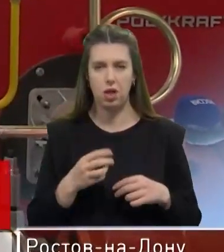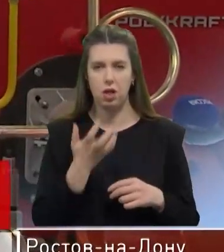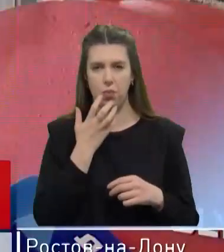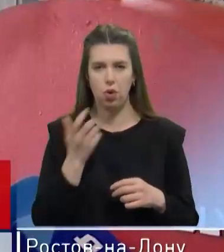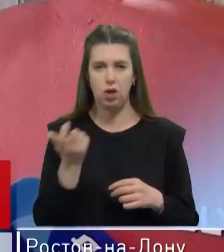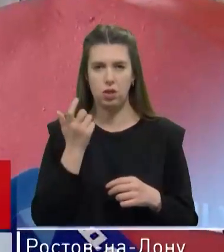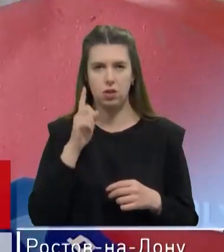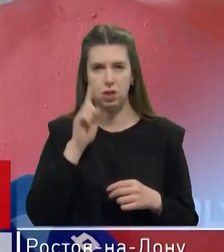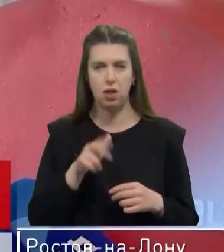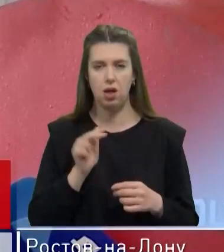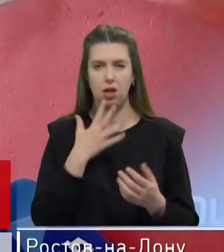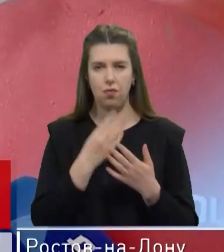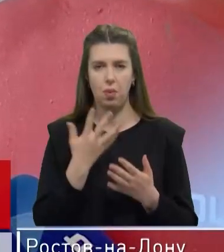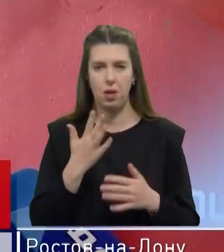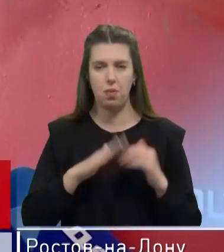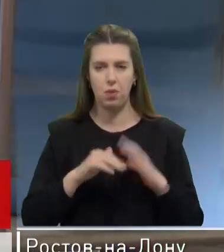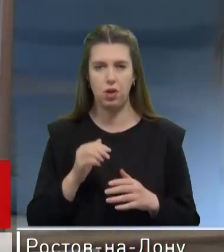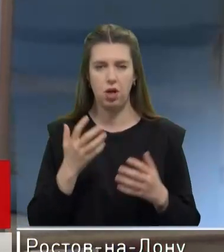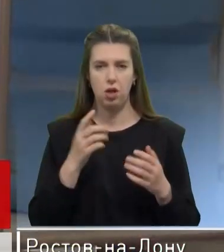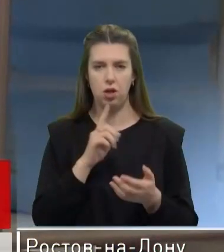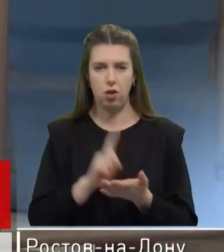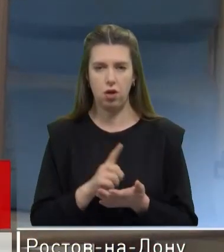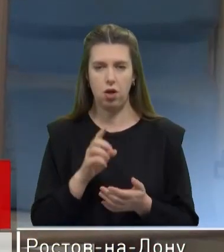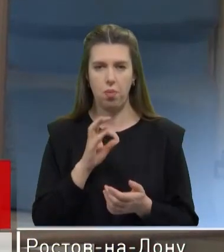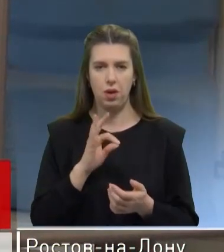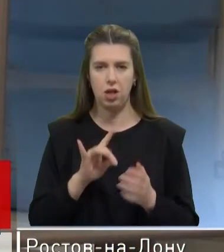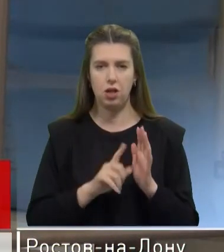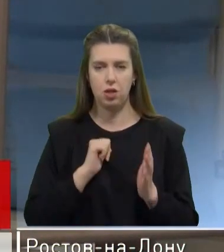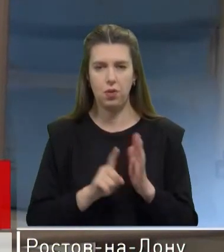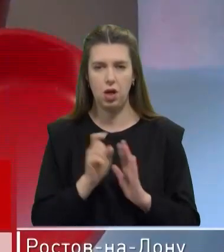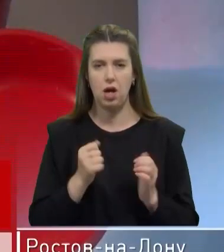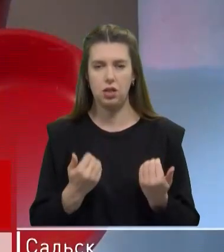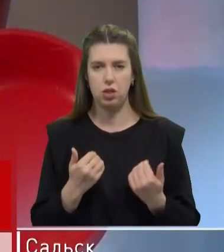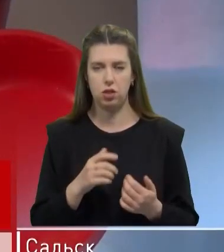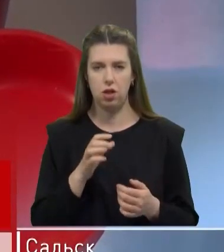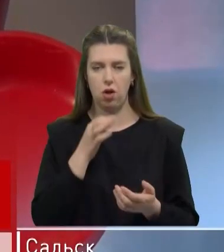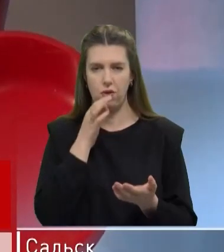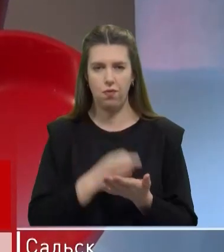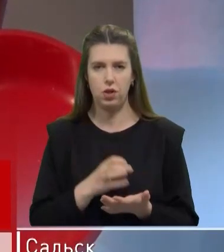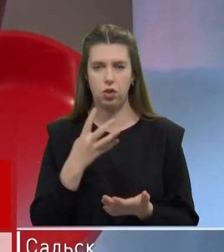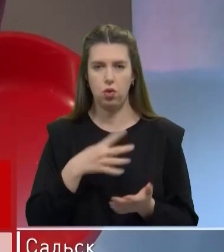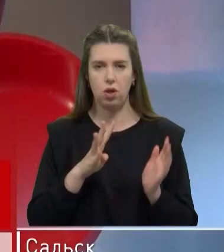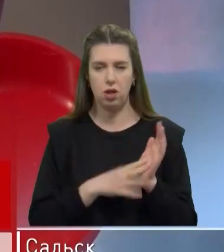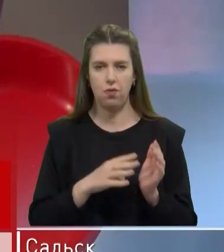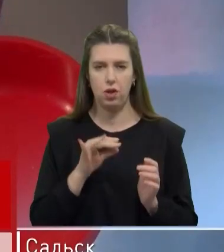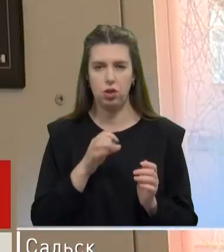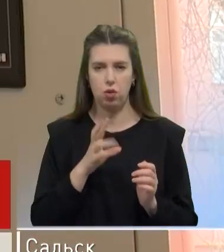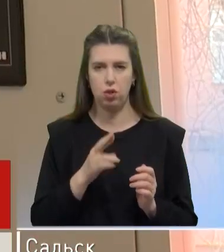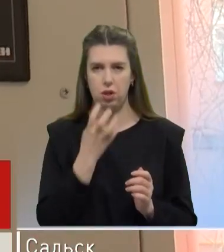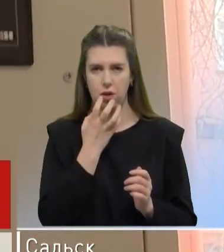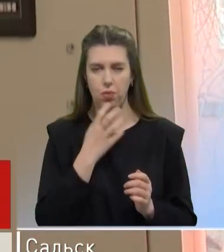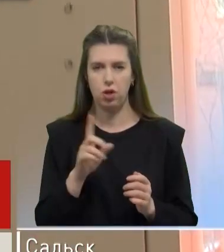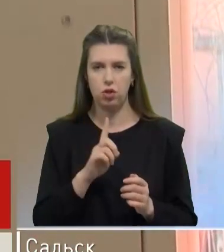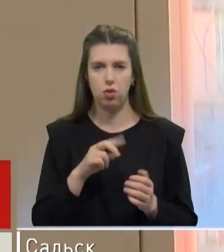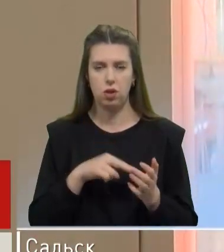Тепловое хозяйство она знает как свои 5 пальцев. Начинала с должности оператора котельной. А сейчас в зоне ее ответственности 49 источников тепла.